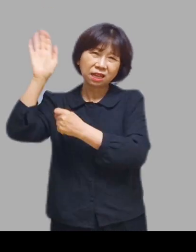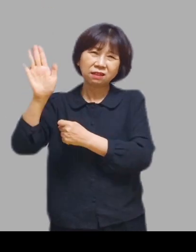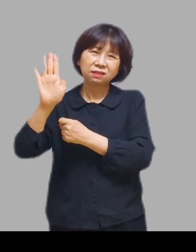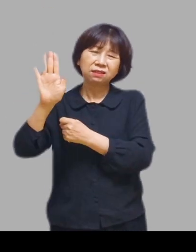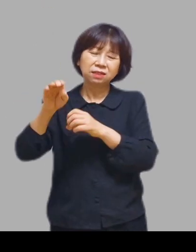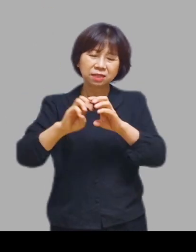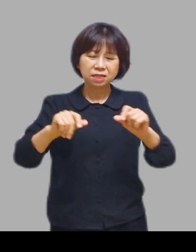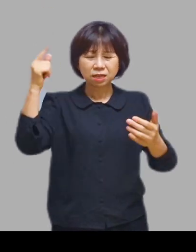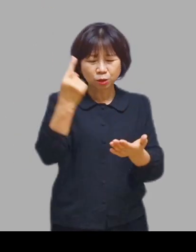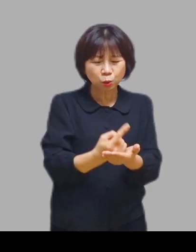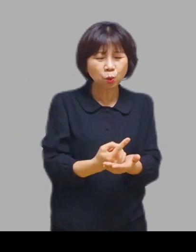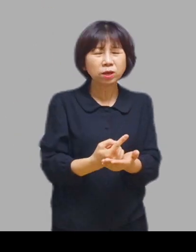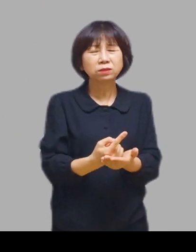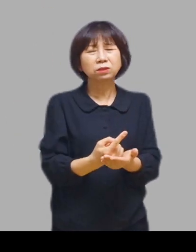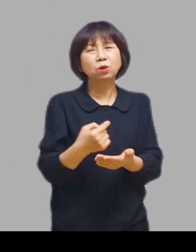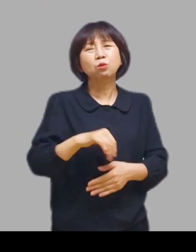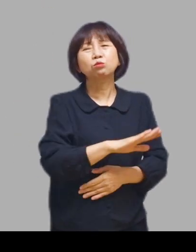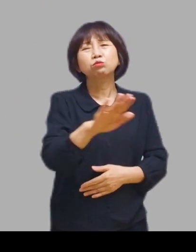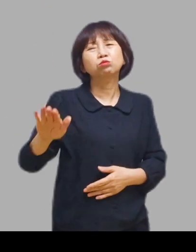우리의 아픔 가까이